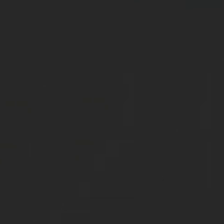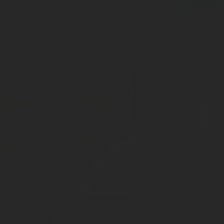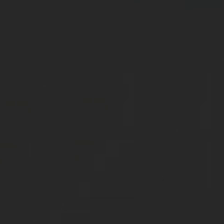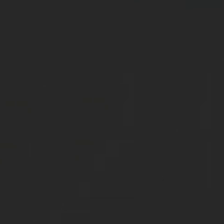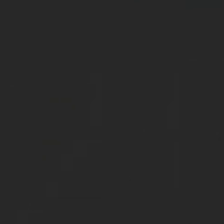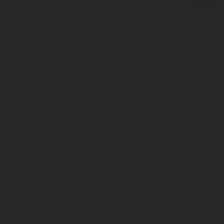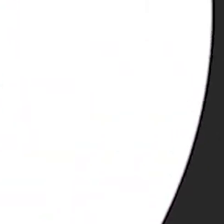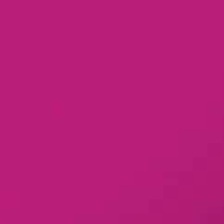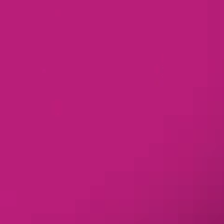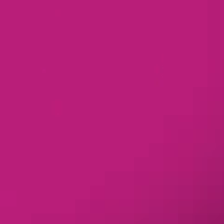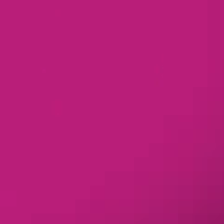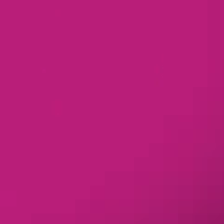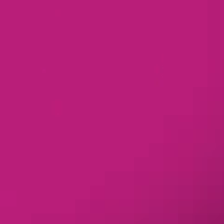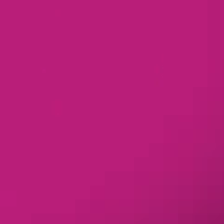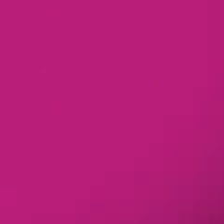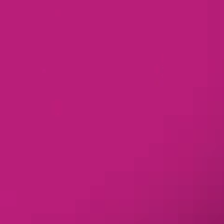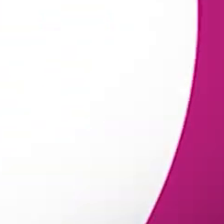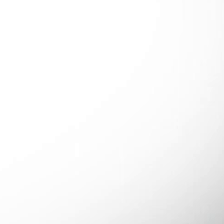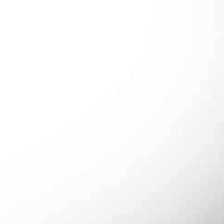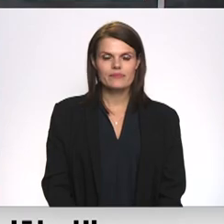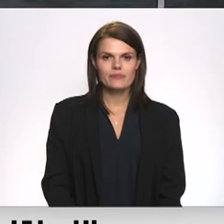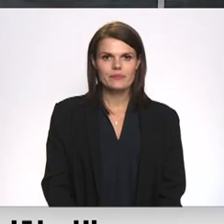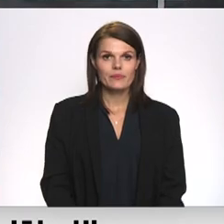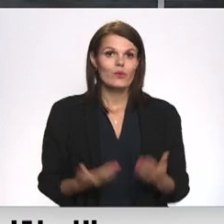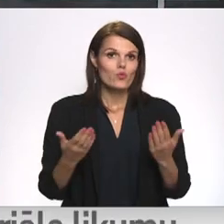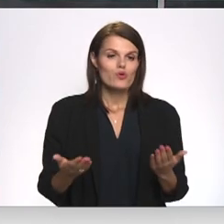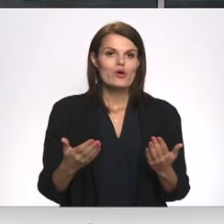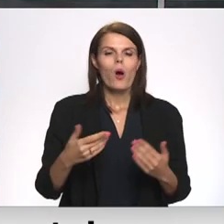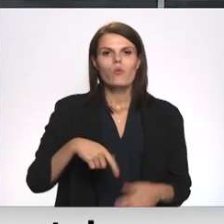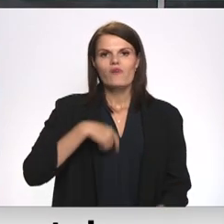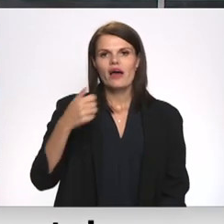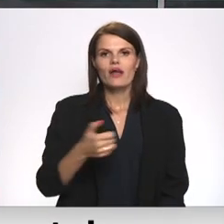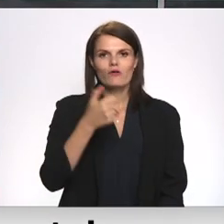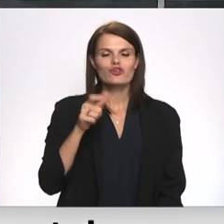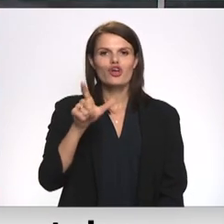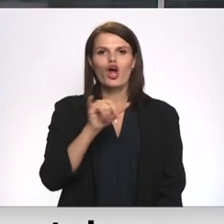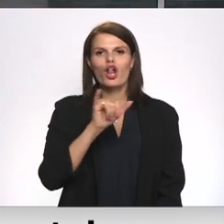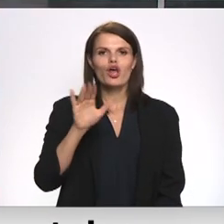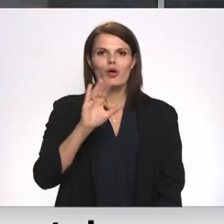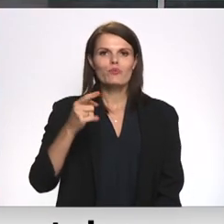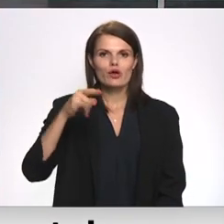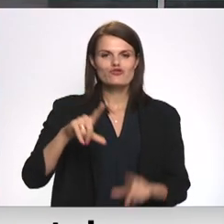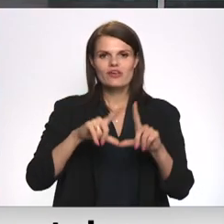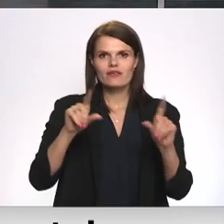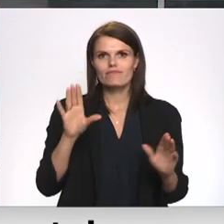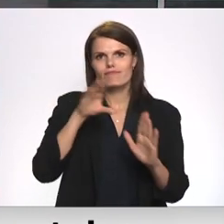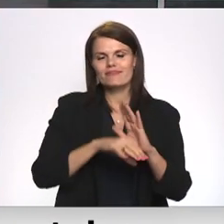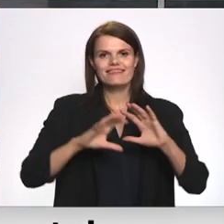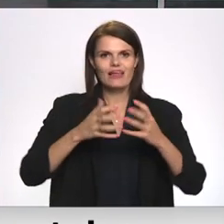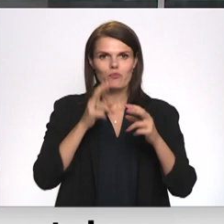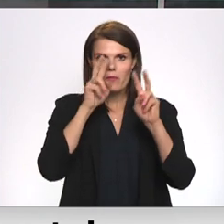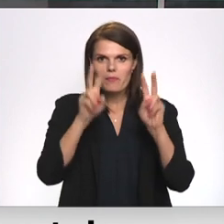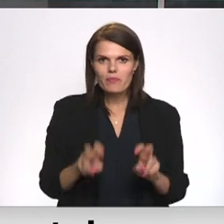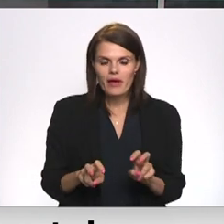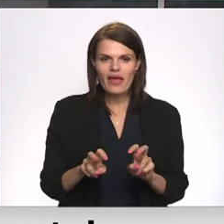Re, viss ēters ir te! Nu jau vairākus gadus Lībiešu institūts iesaistījies starptautiskā pētījumā, lai,